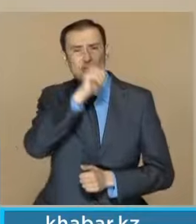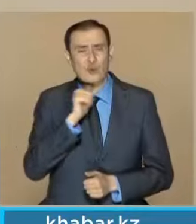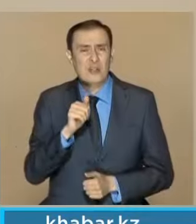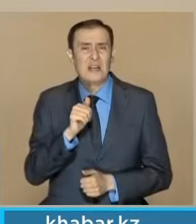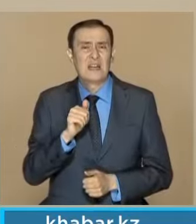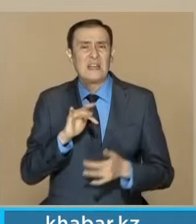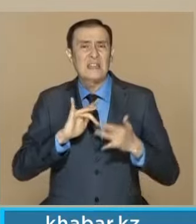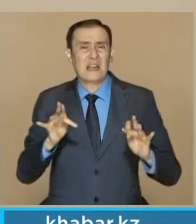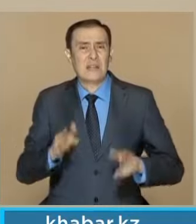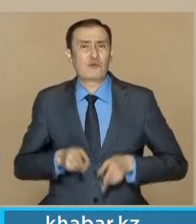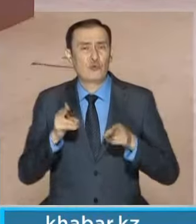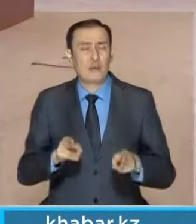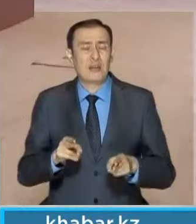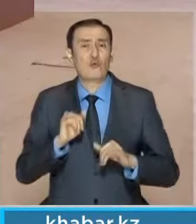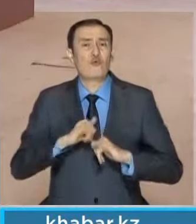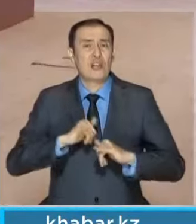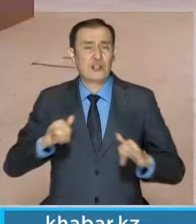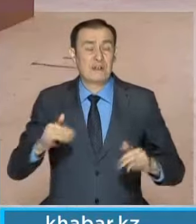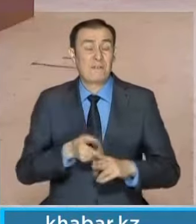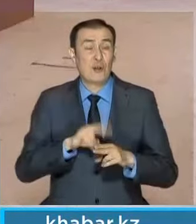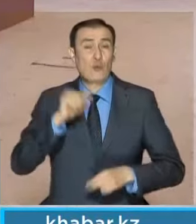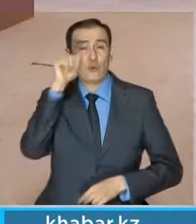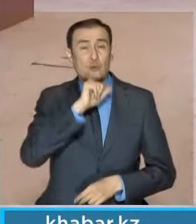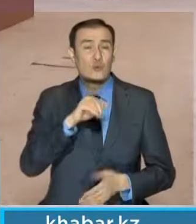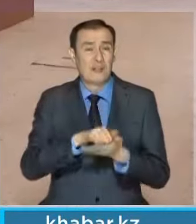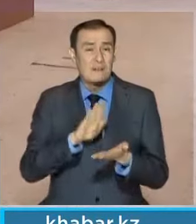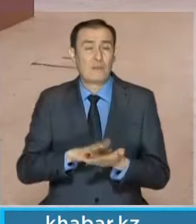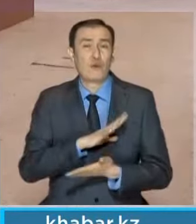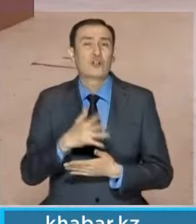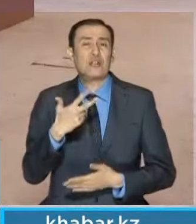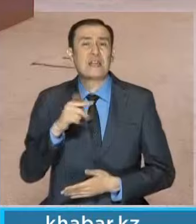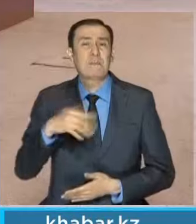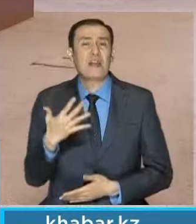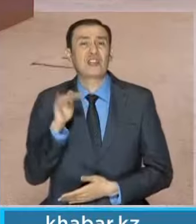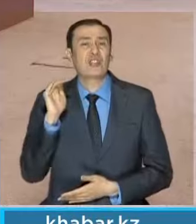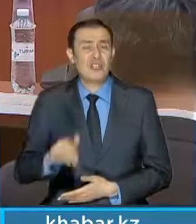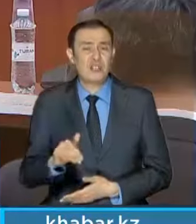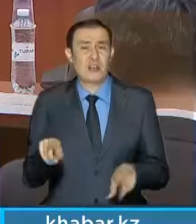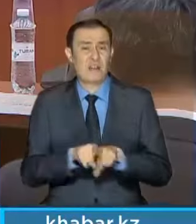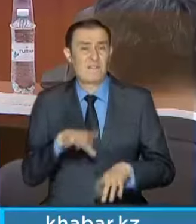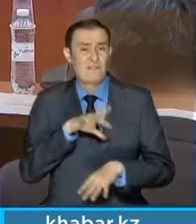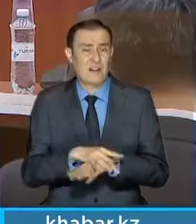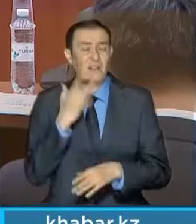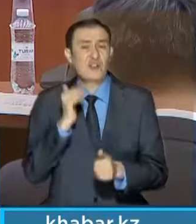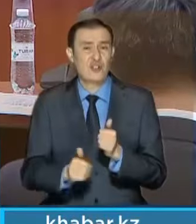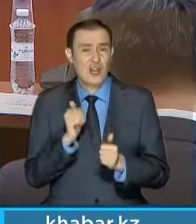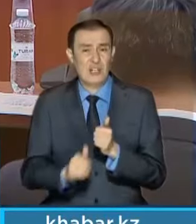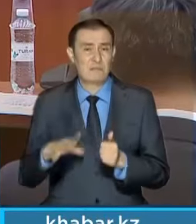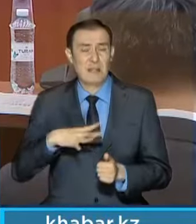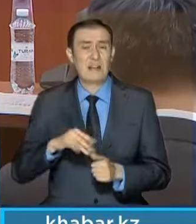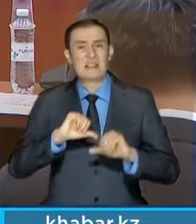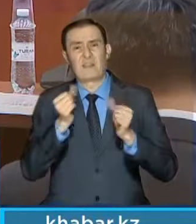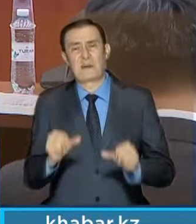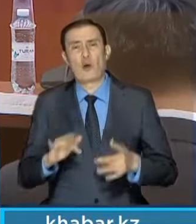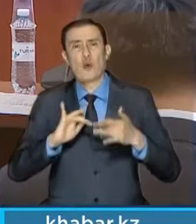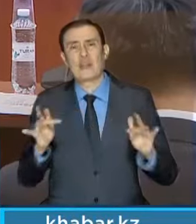частота киберпреступлений в республике только растет. В этом году уже зарегистрировали свыше 3500 подобных фактов. И чаще всего они связаны с